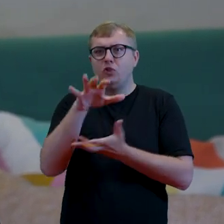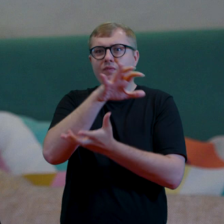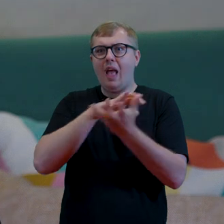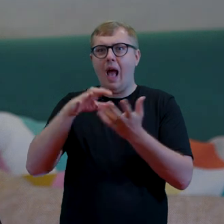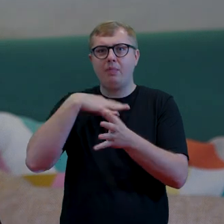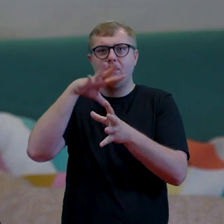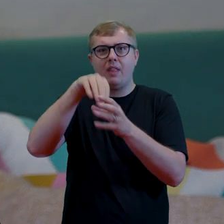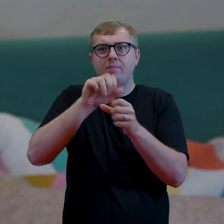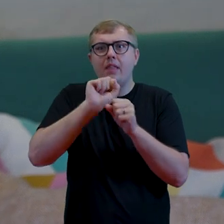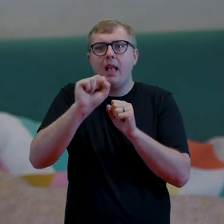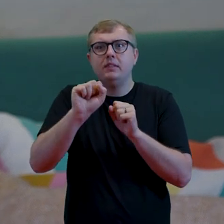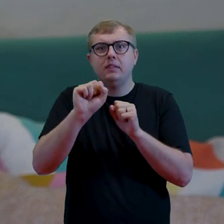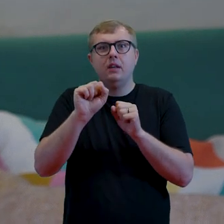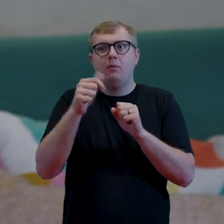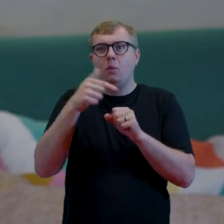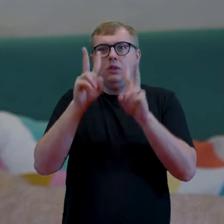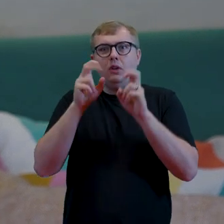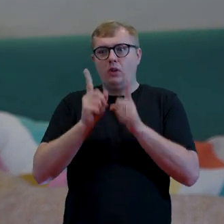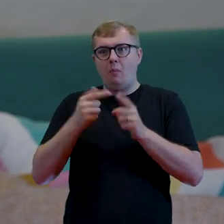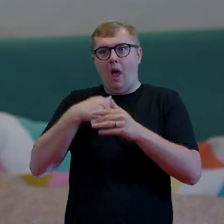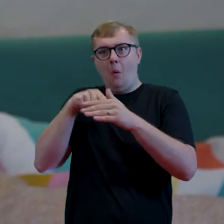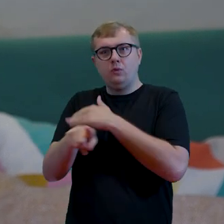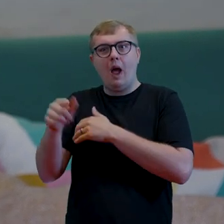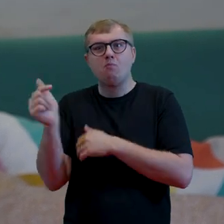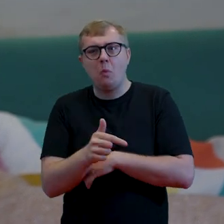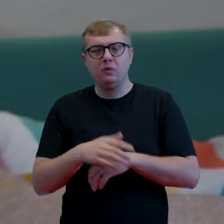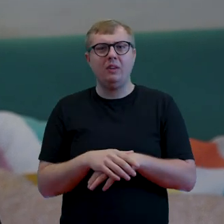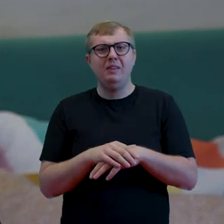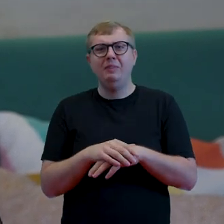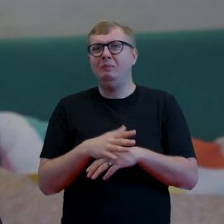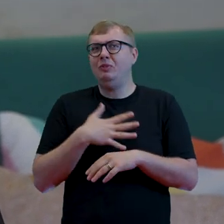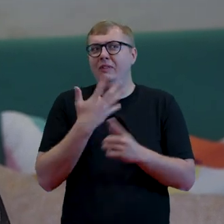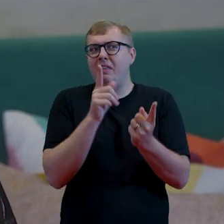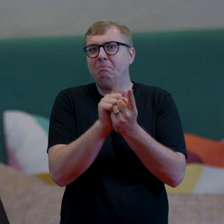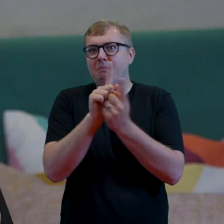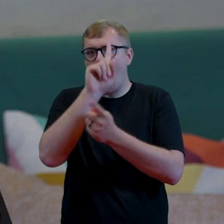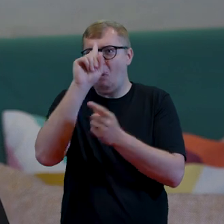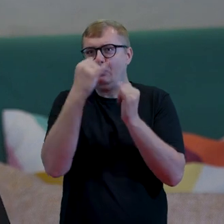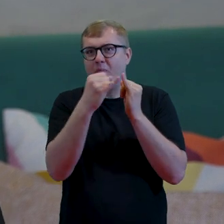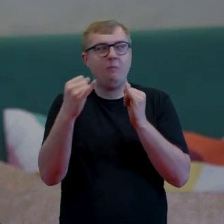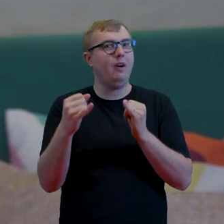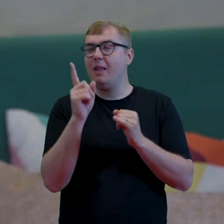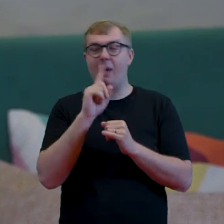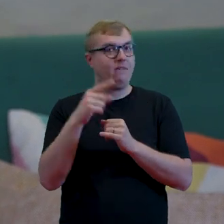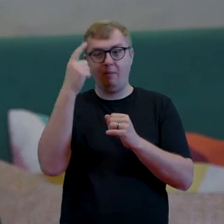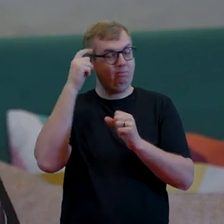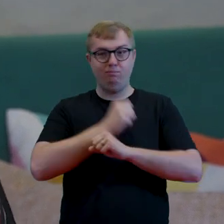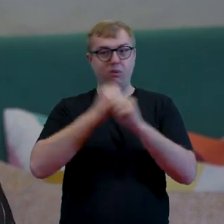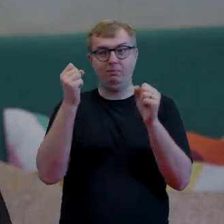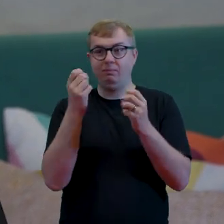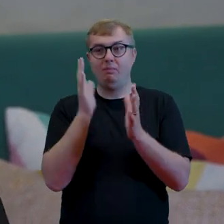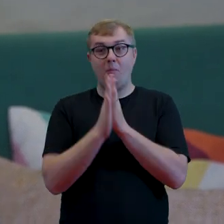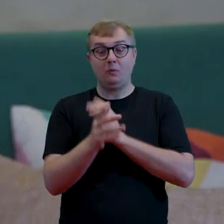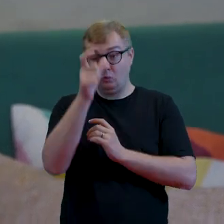świecie No i musi ujść z życia jeszcze spotyka różnych ludzi No to słuchajcie to jest odlot to jest po prostu